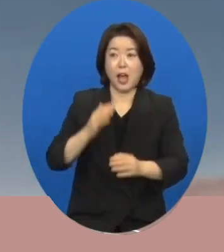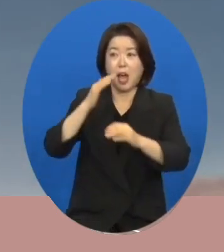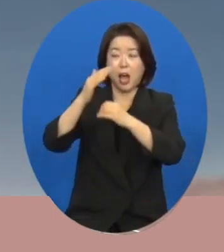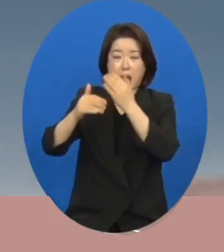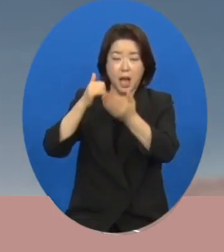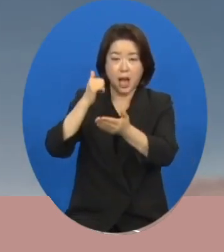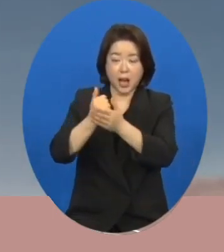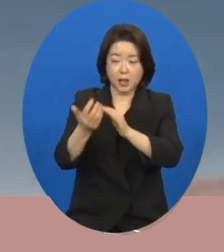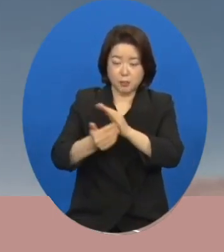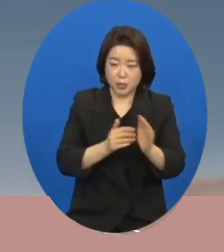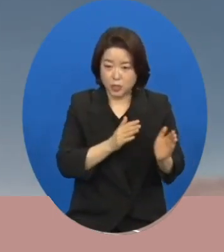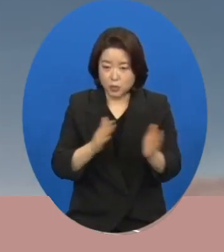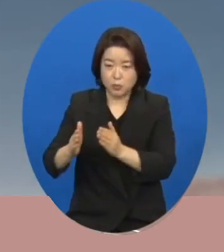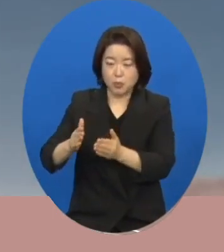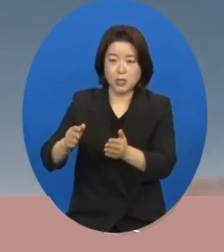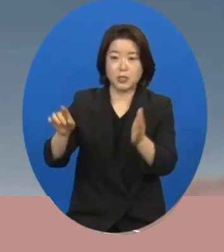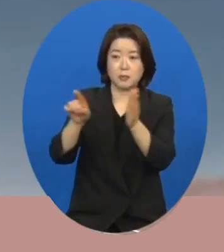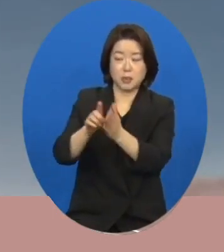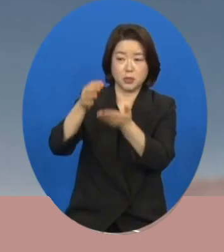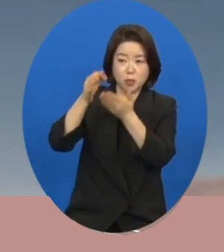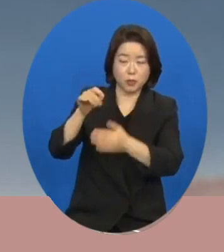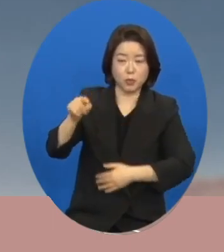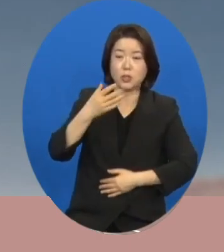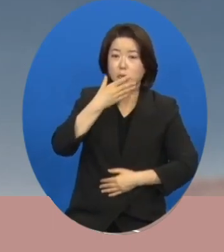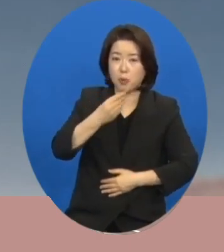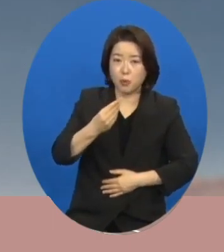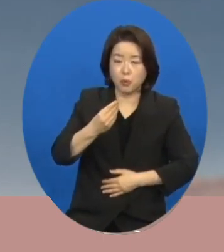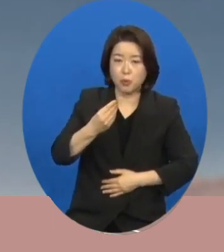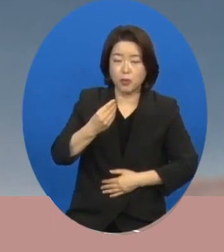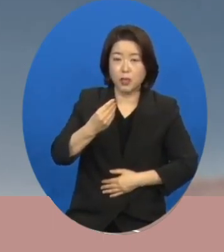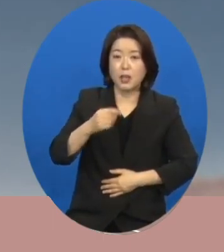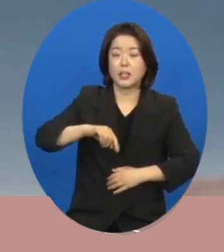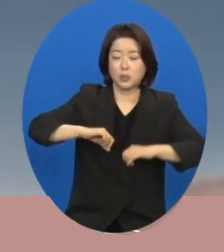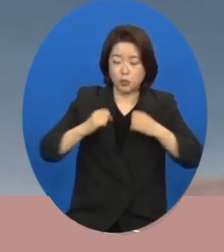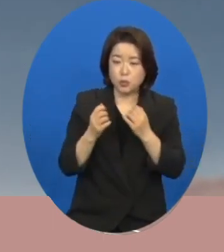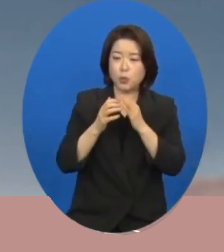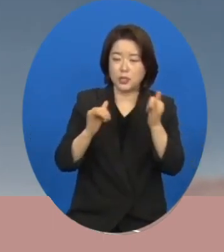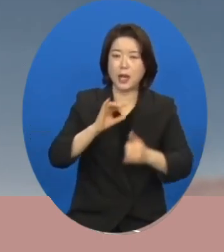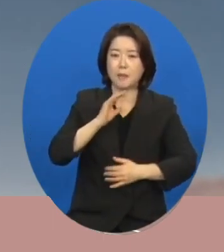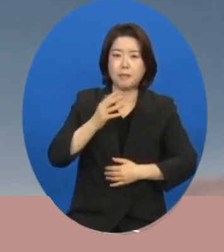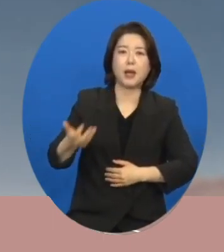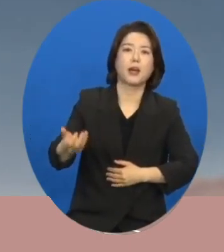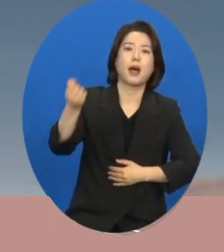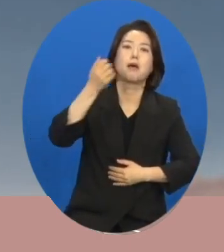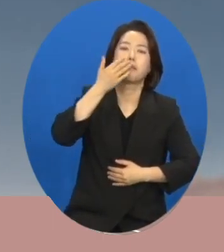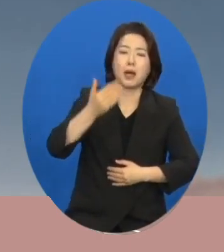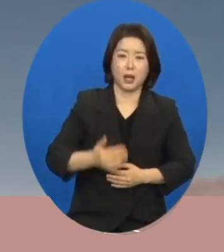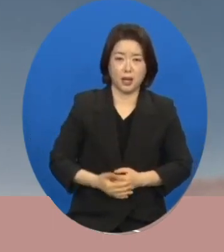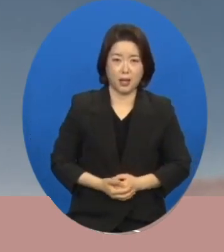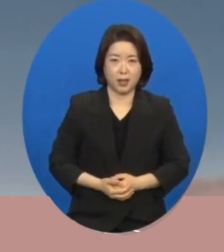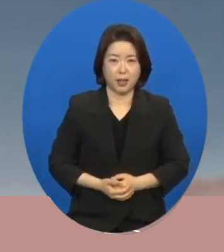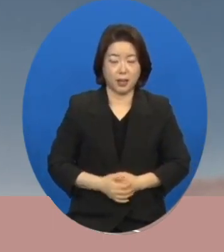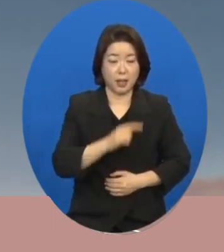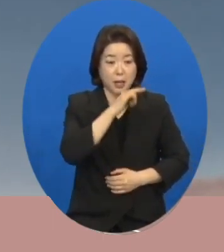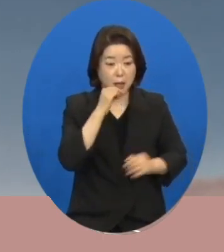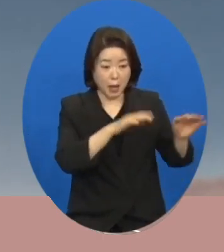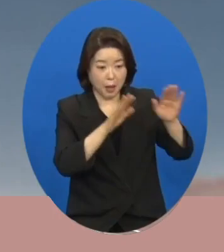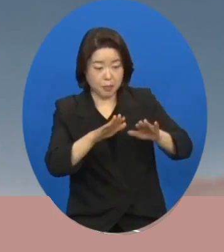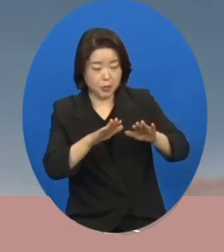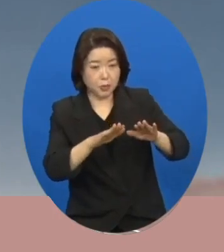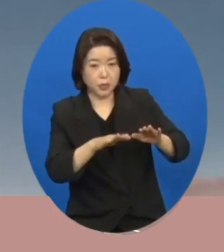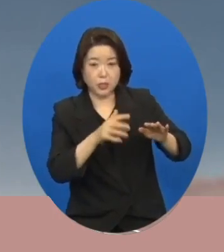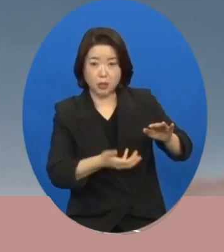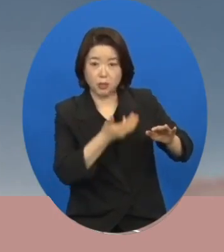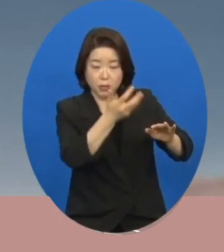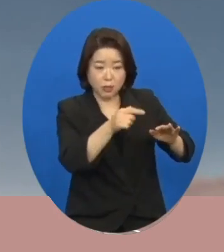누리게 되는 복을 누리게 됩니다 저와 여러분들이 저는 정말 바라기를요 단지 홍해만 건너는 거 이거 너무 중요한